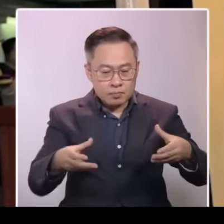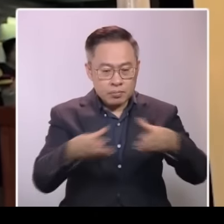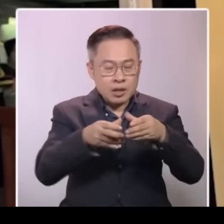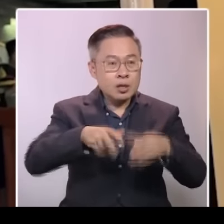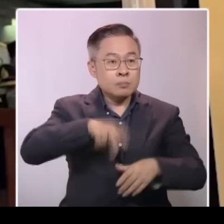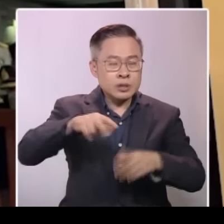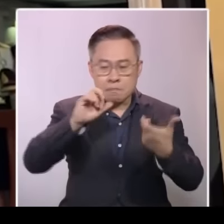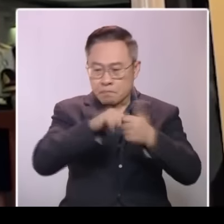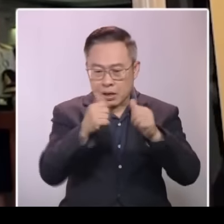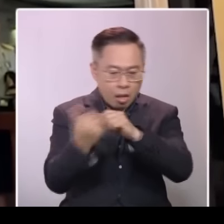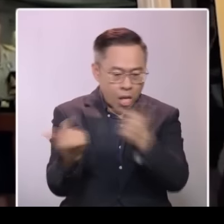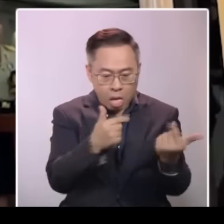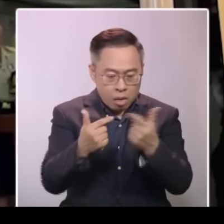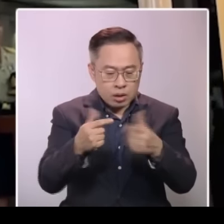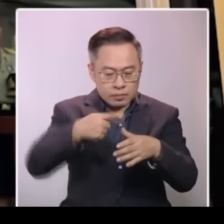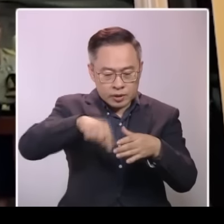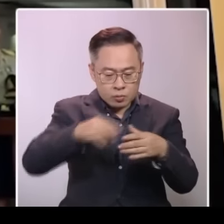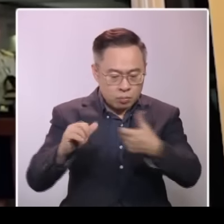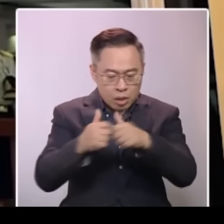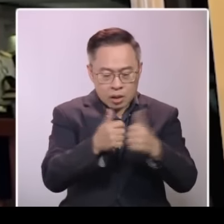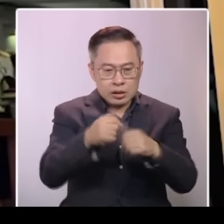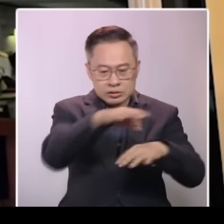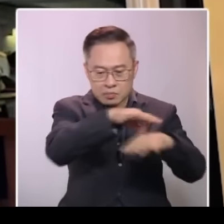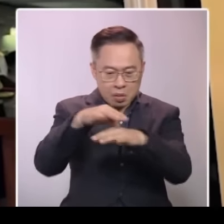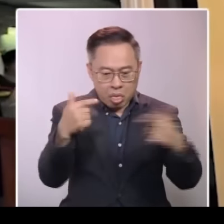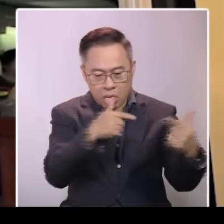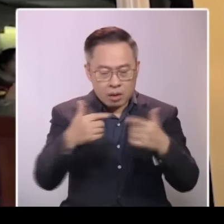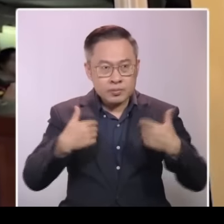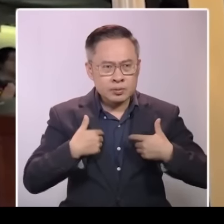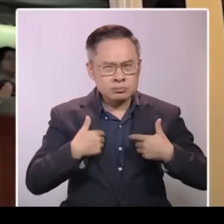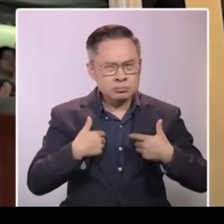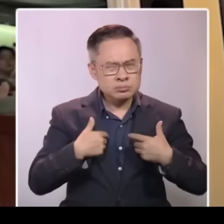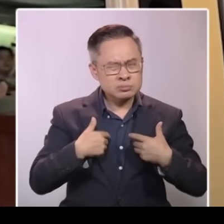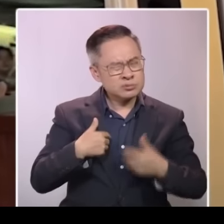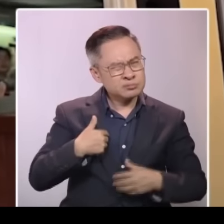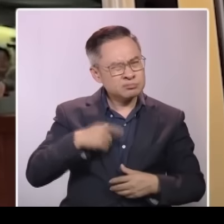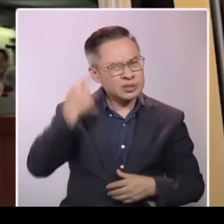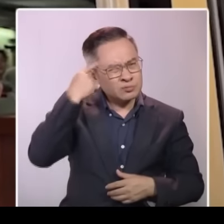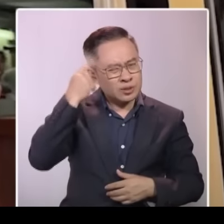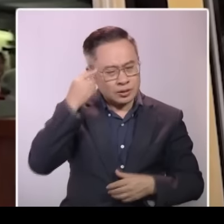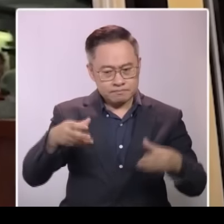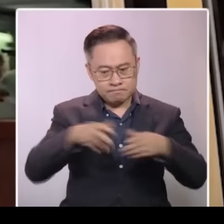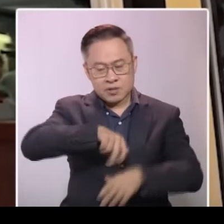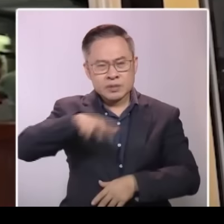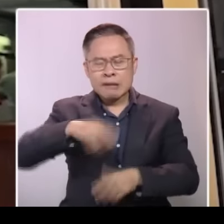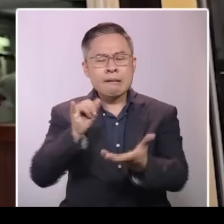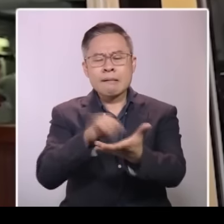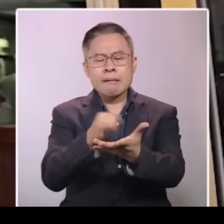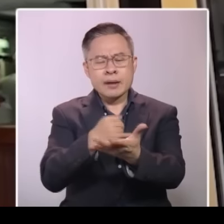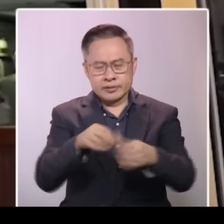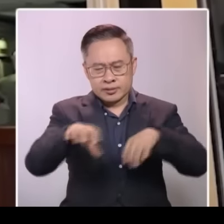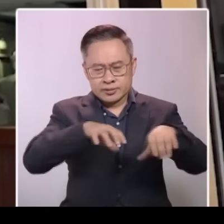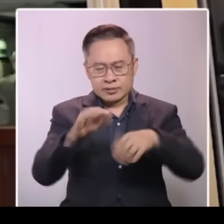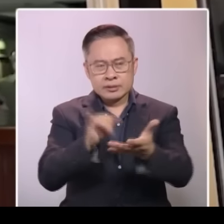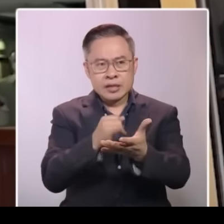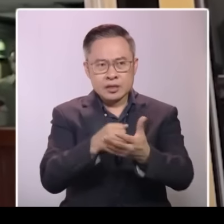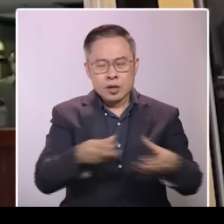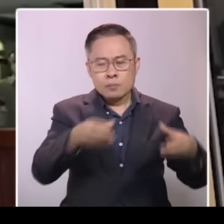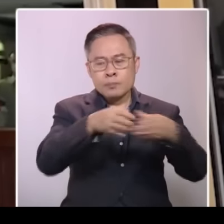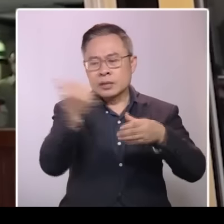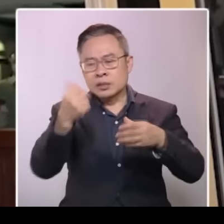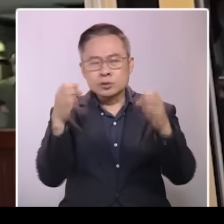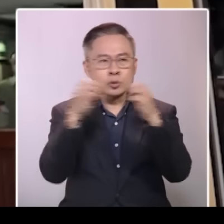นี่ลงตัวมากที่สุดไหมคะหรือว่าอย่างไร เพื่อไทยอาจจะง่ายกว่าทุกพรรคนะพรรคอื่นอา